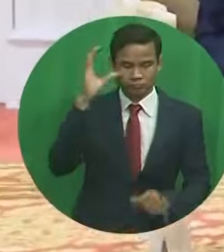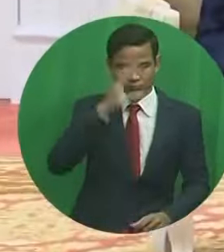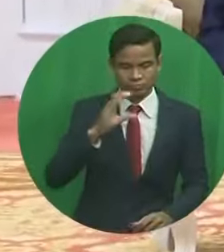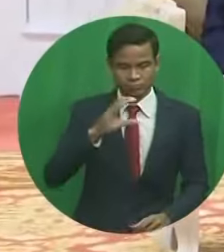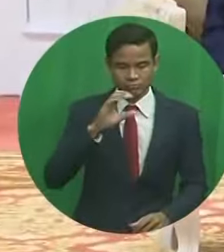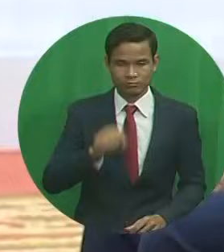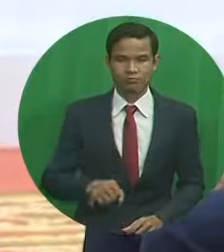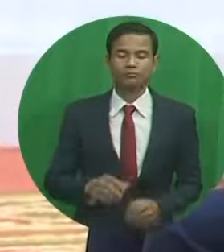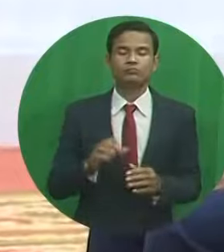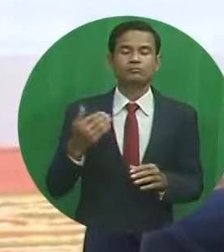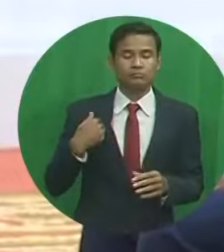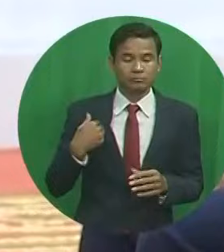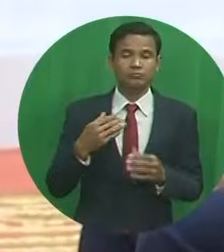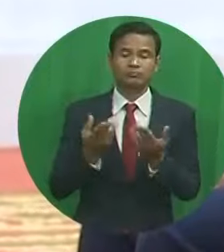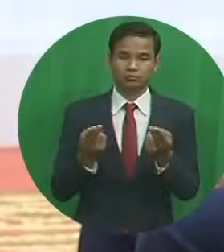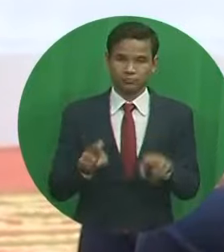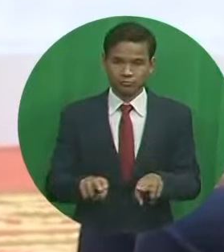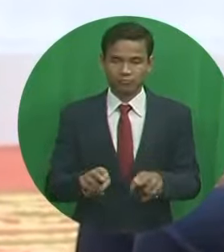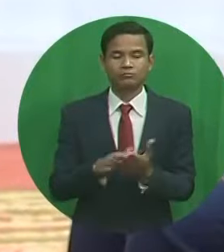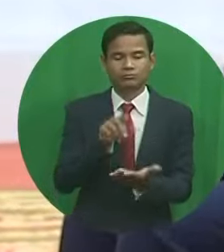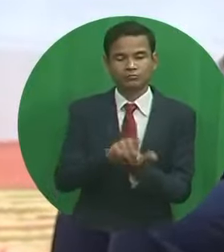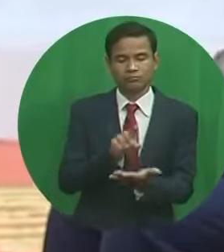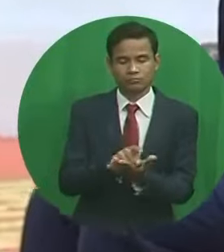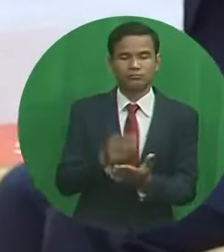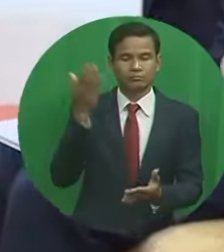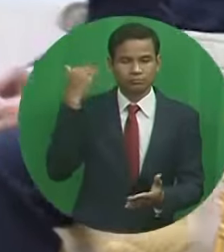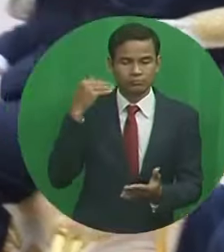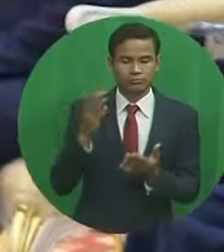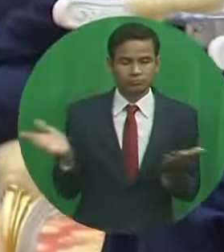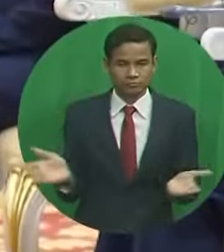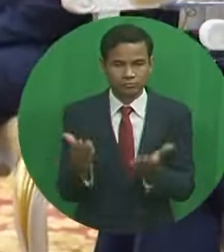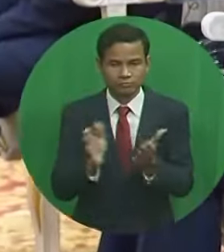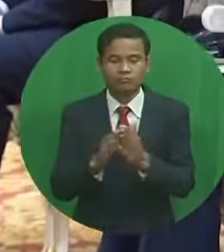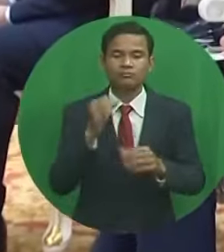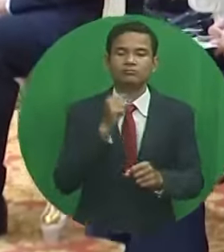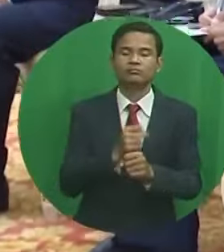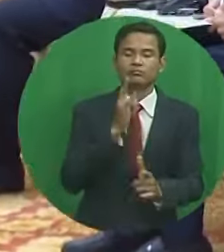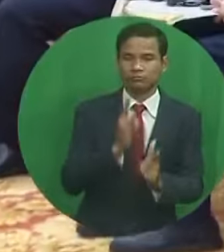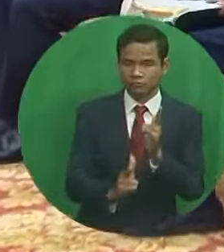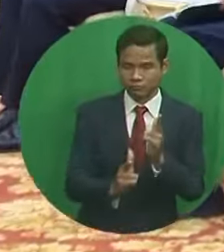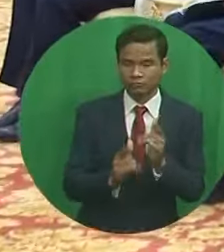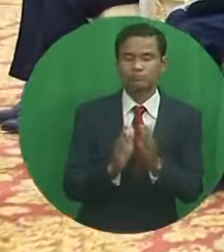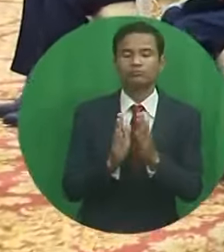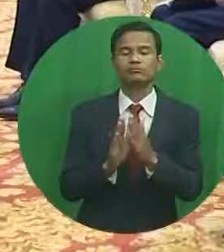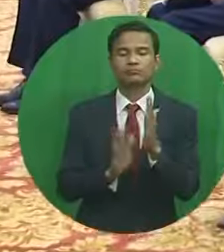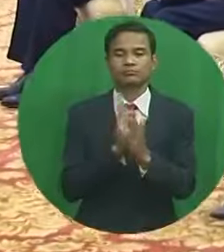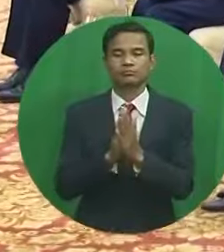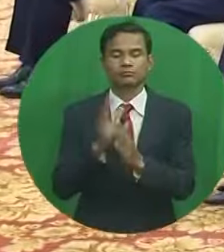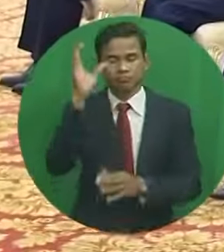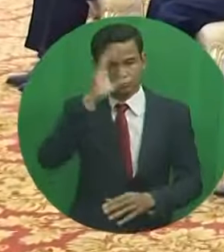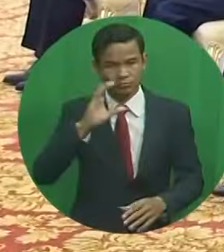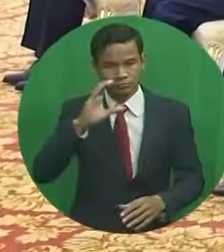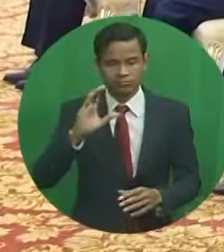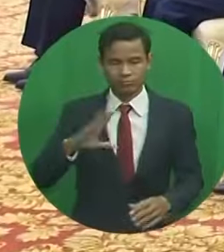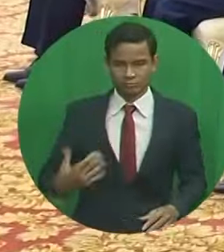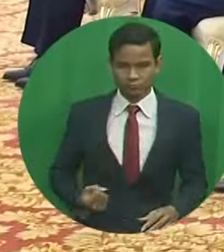អារ៉ាប់រួមដែលជាកិច្ចព្រមព្រៀងដ៏មានសារៈសំខាន់ក្នុងការជំរុញកិច្ចសហប្រតិបត្តិការរវាងអេមីរ៉ាតអារ៉ាប់រួមក